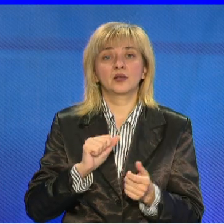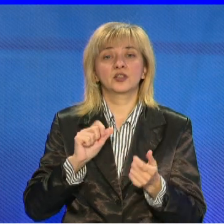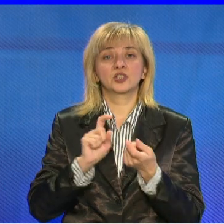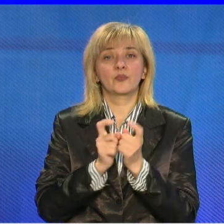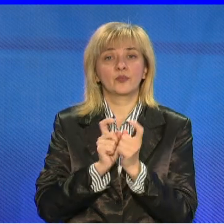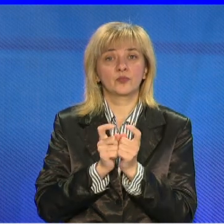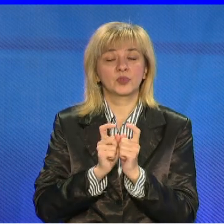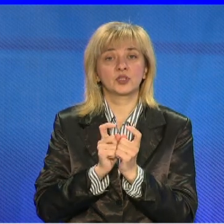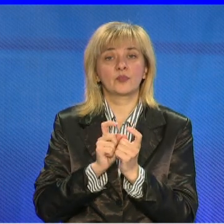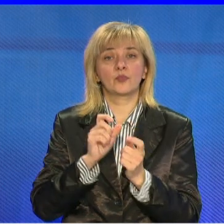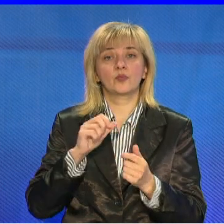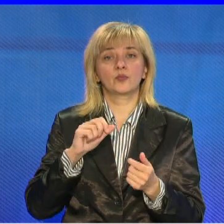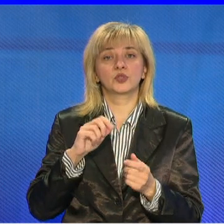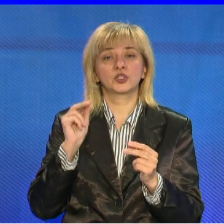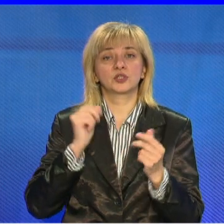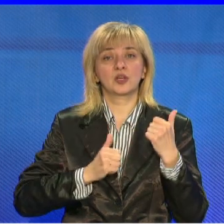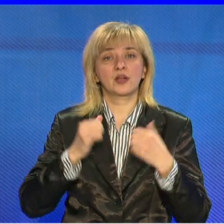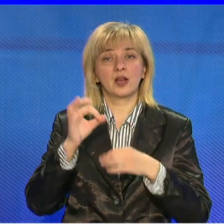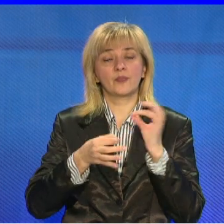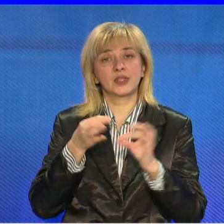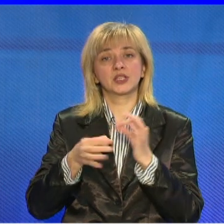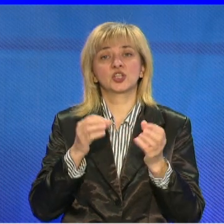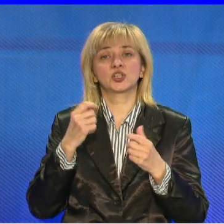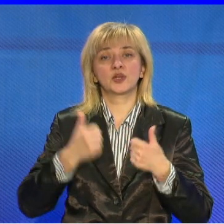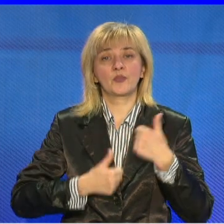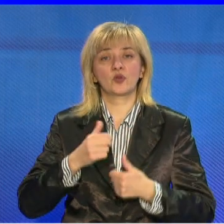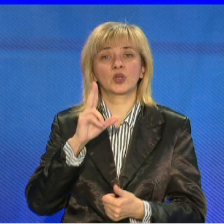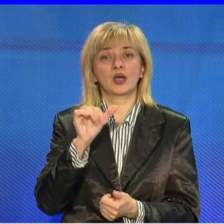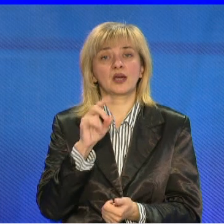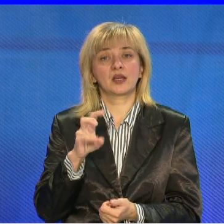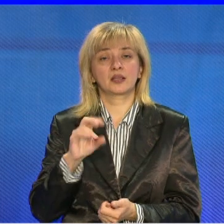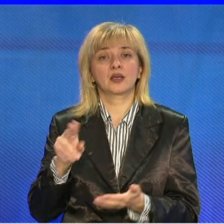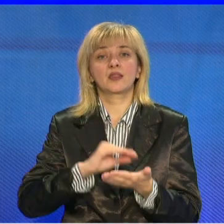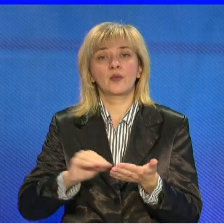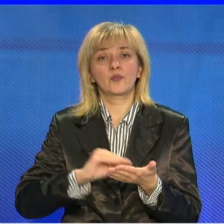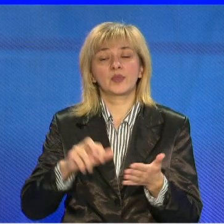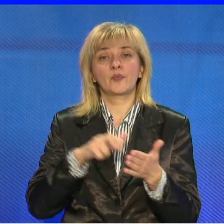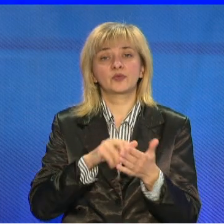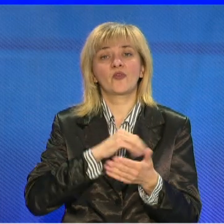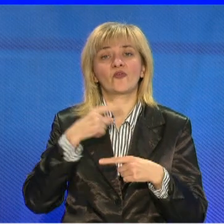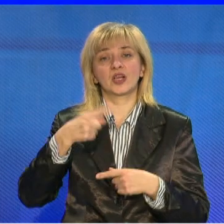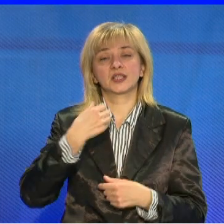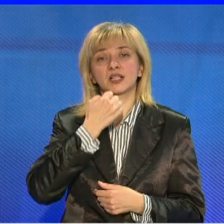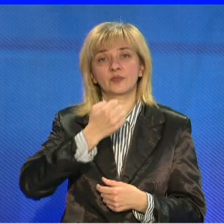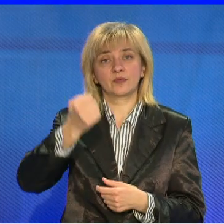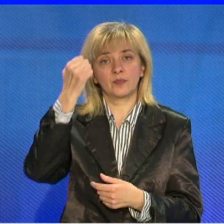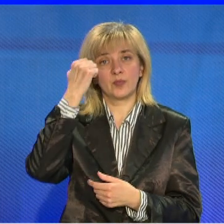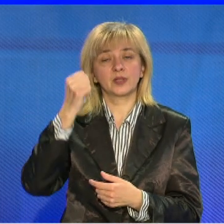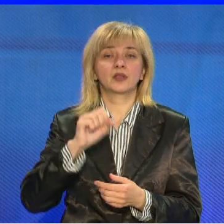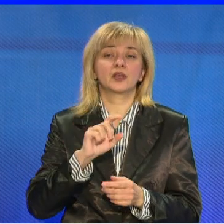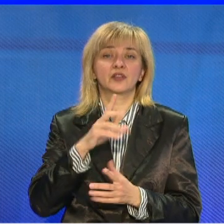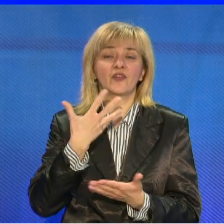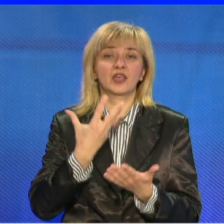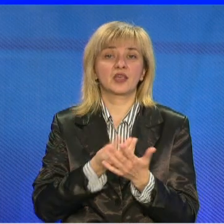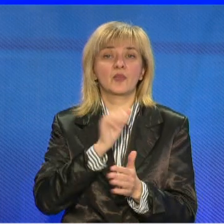Барбашынскі, старшыня аблвыканкама Уладзімір Каранік і многія іншыя на паперы выказалі шчырыя словы ўдзячнасці і павагі